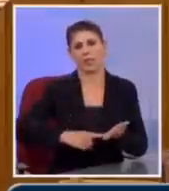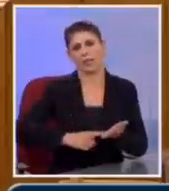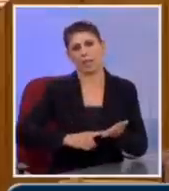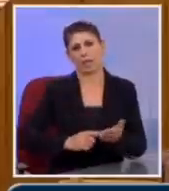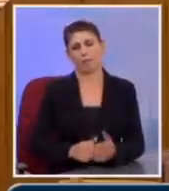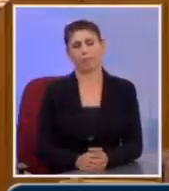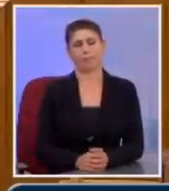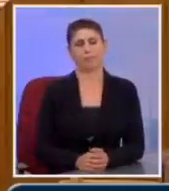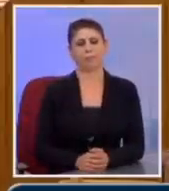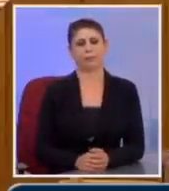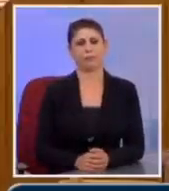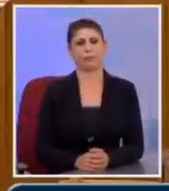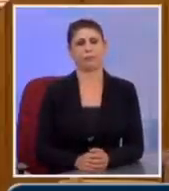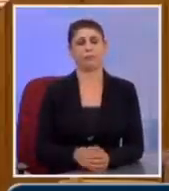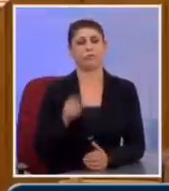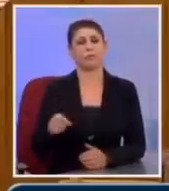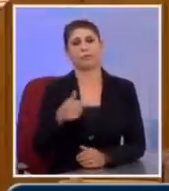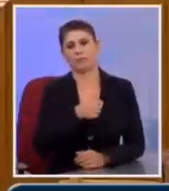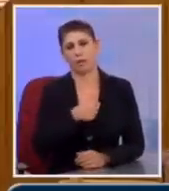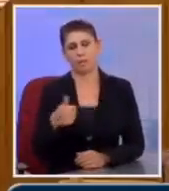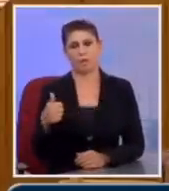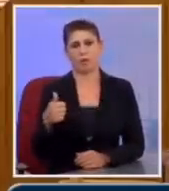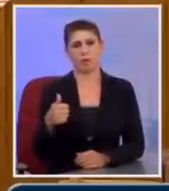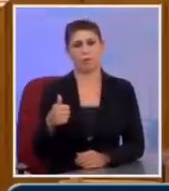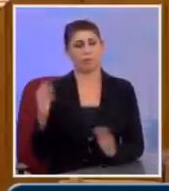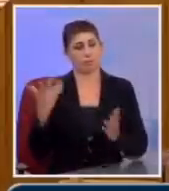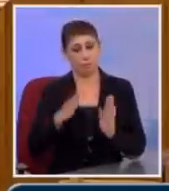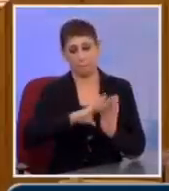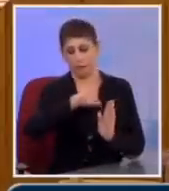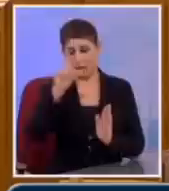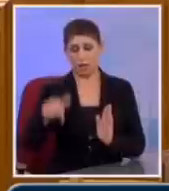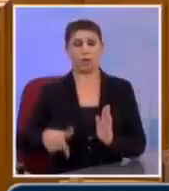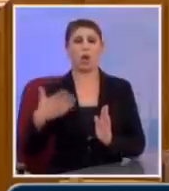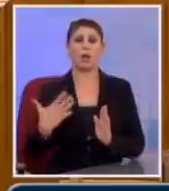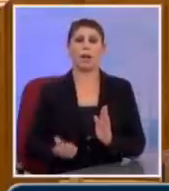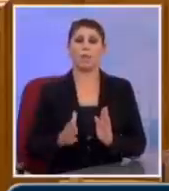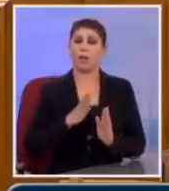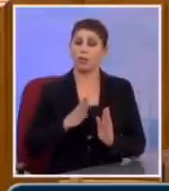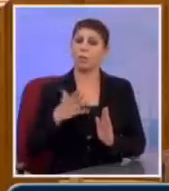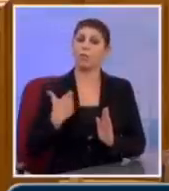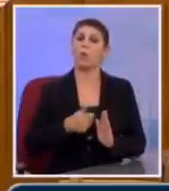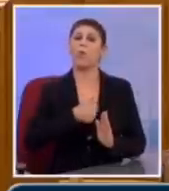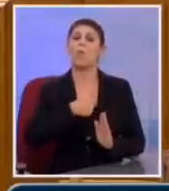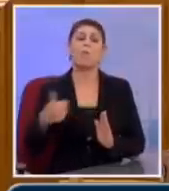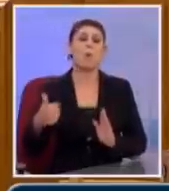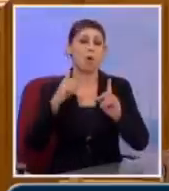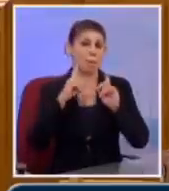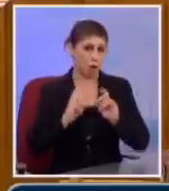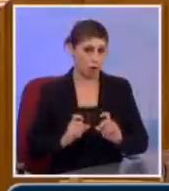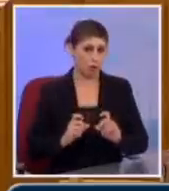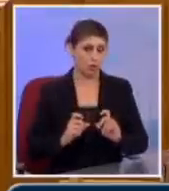ηθαγένεια. Αυτό και μόνο. Και ενώ μέχρι τώρα έχουμε ανθρώπους που έχουν μόνο